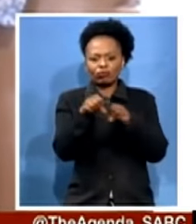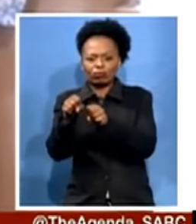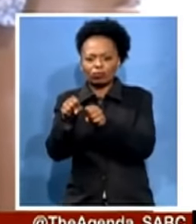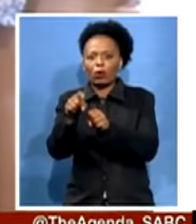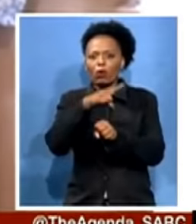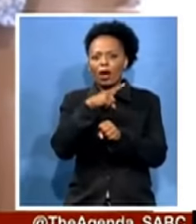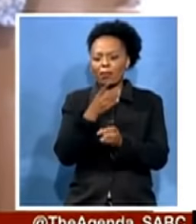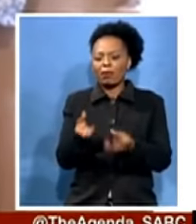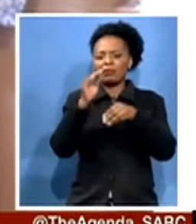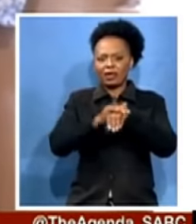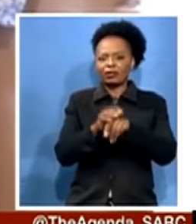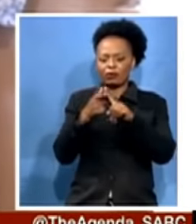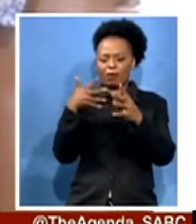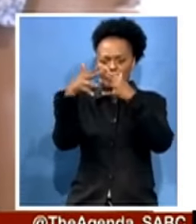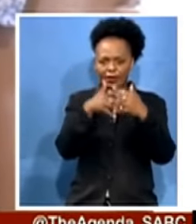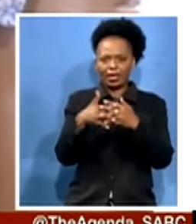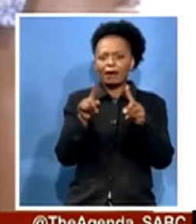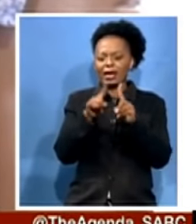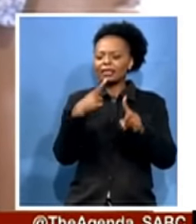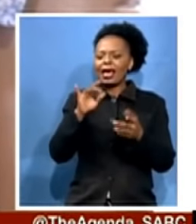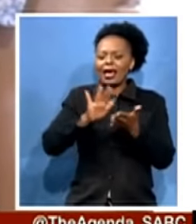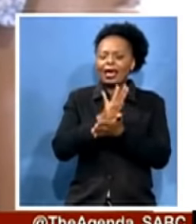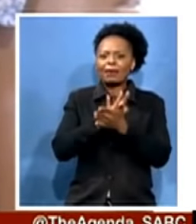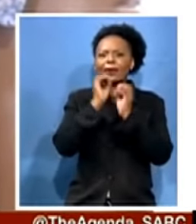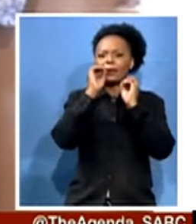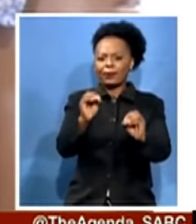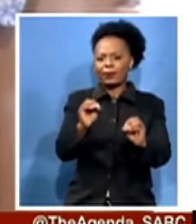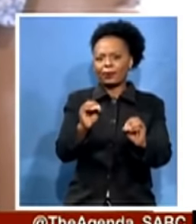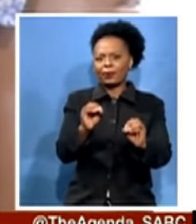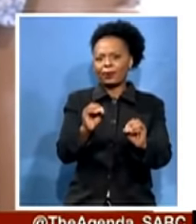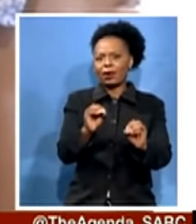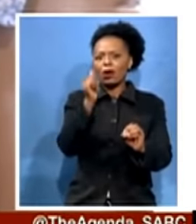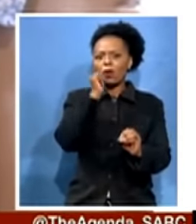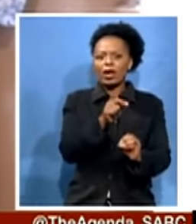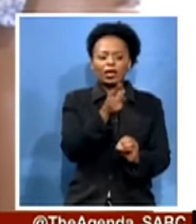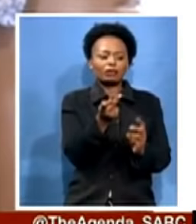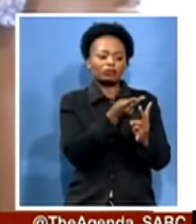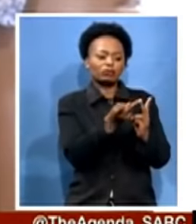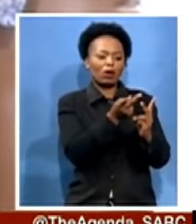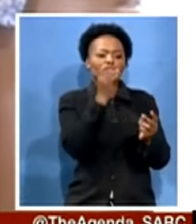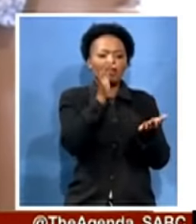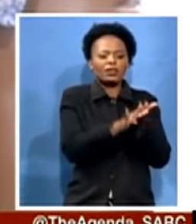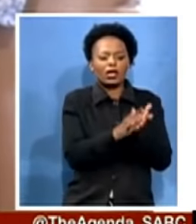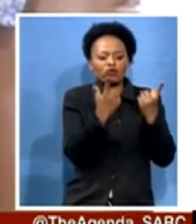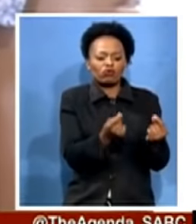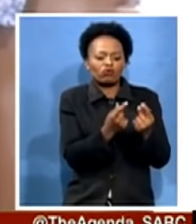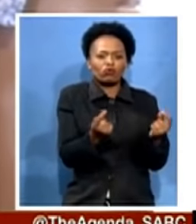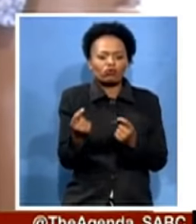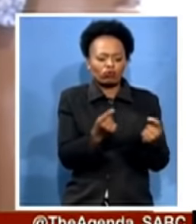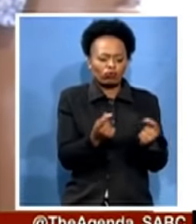ngisho behlangene bezenzela amaphathi ngenxa yesizathu saloya owagxotshwe